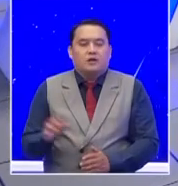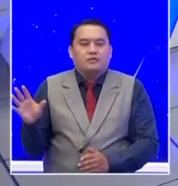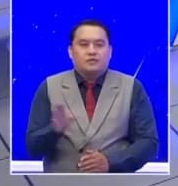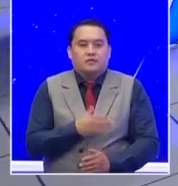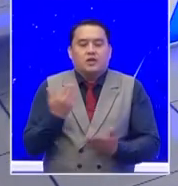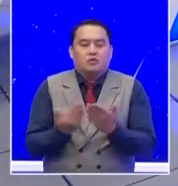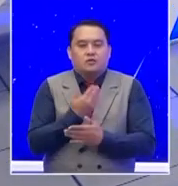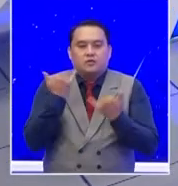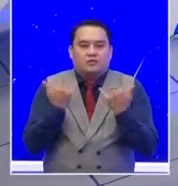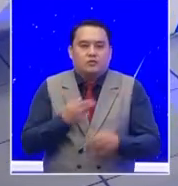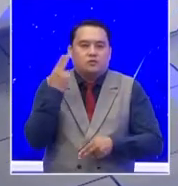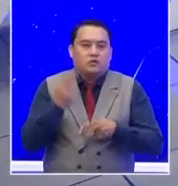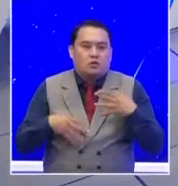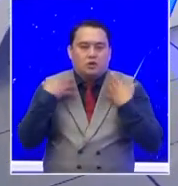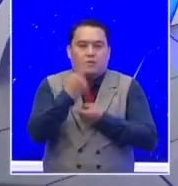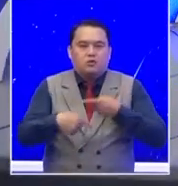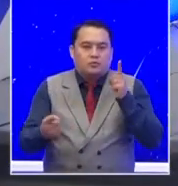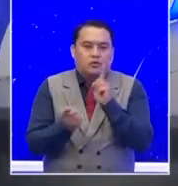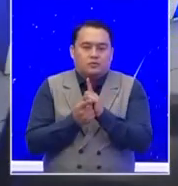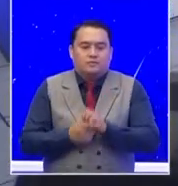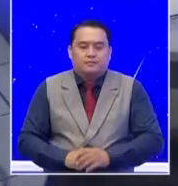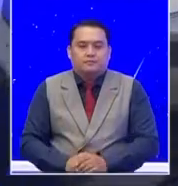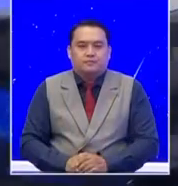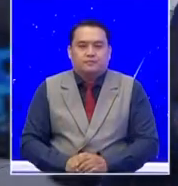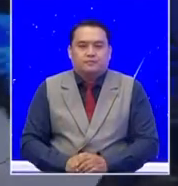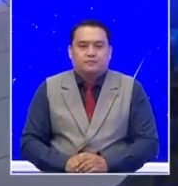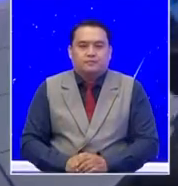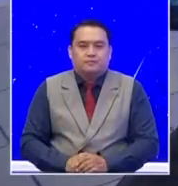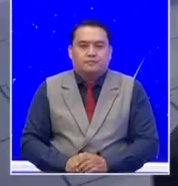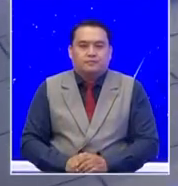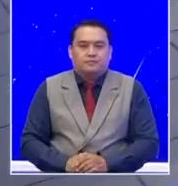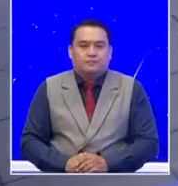вся информация уходящего дня спасибо за внимание и оставайтесь дома